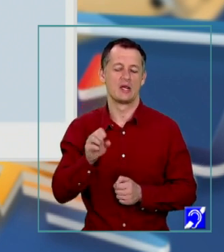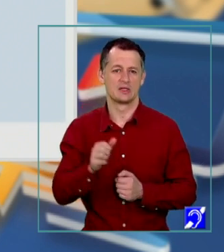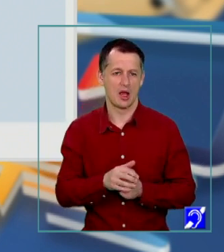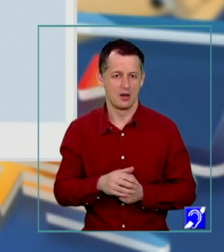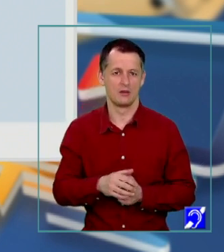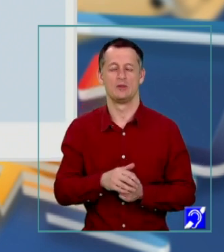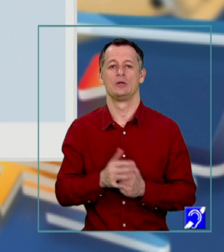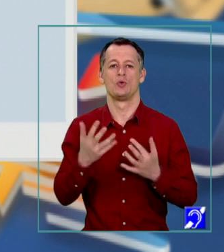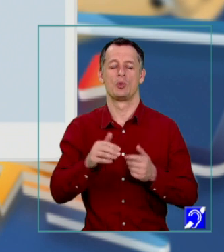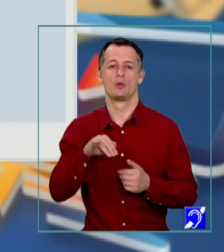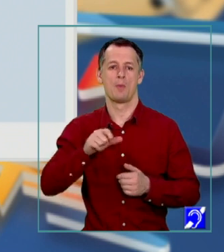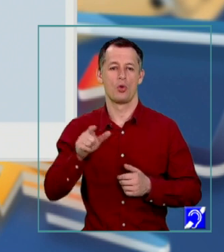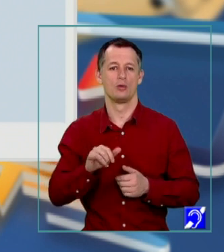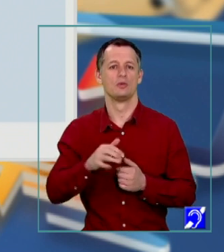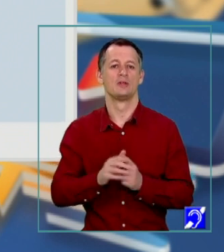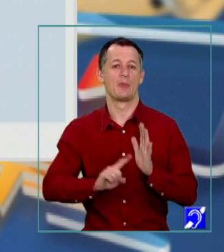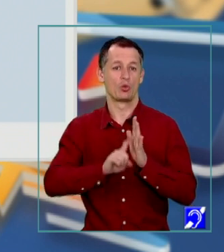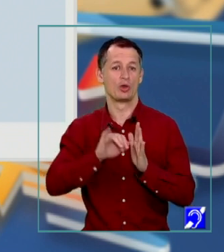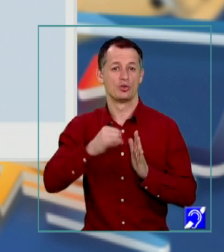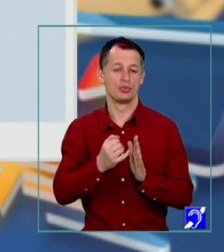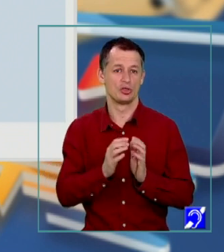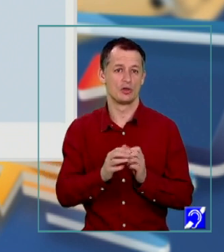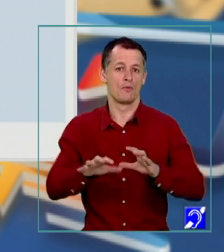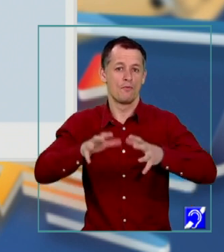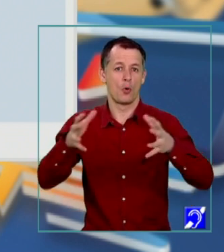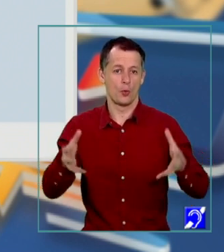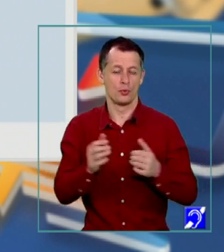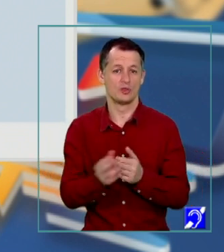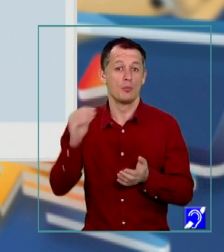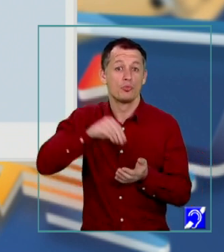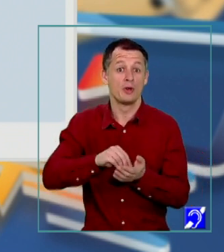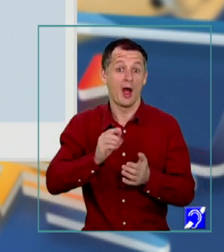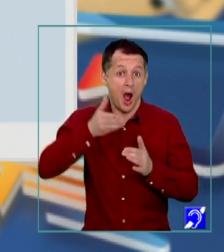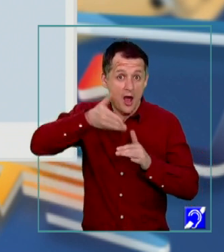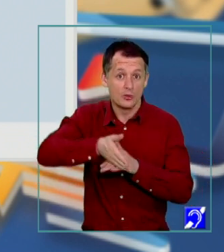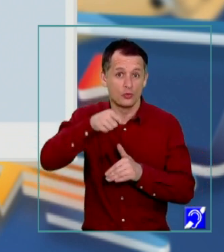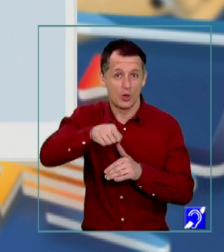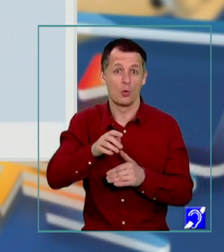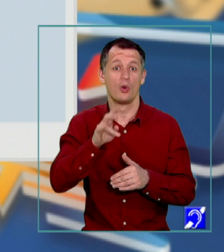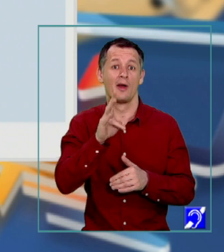mol, temperatura și volumul, se introduce heliul, care